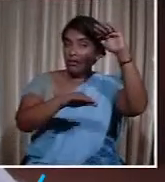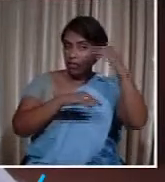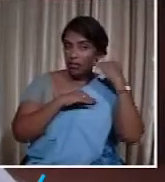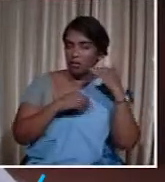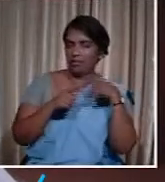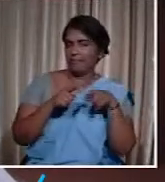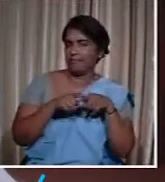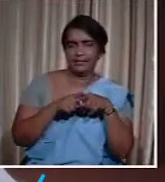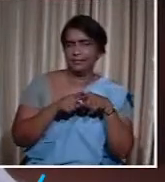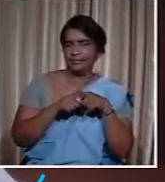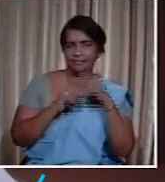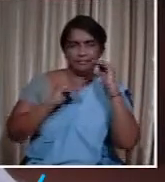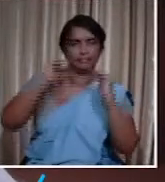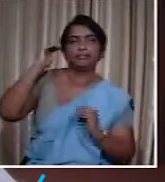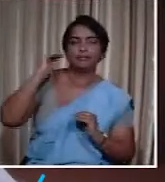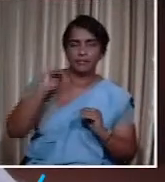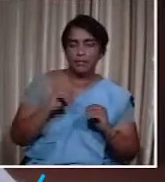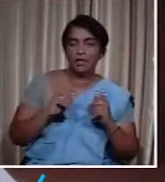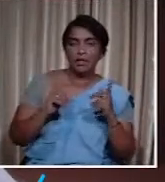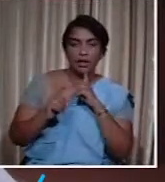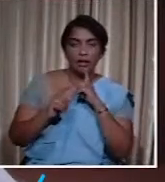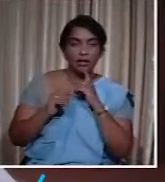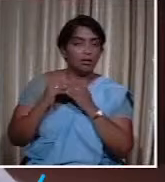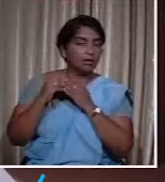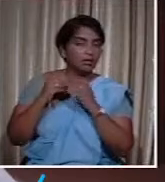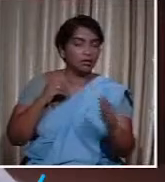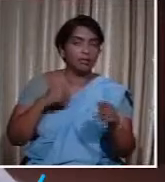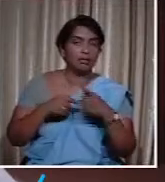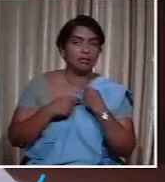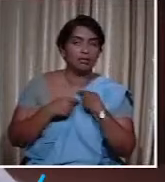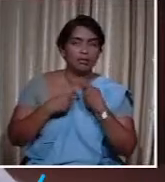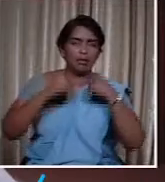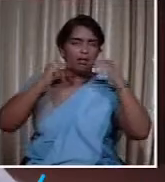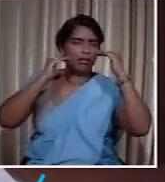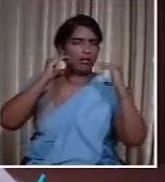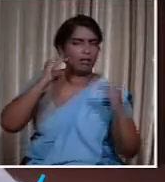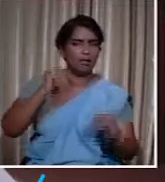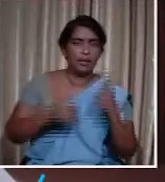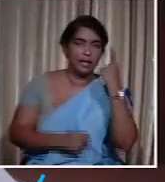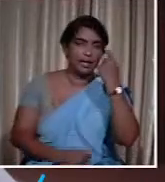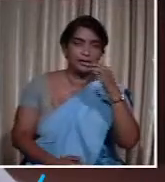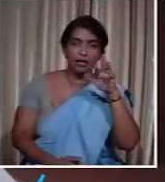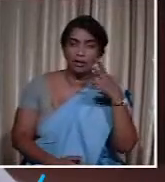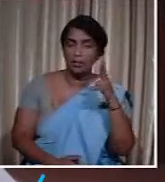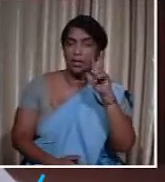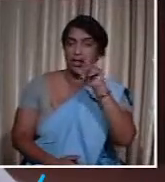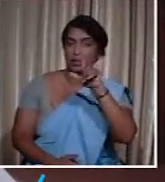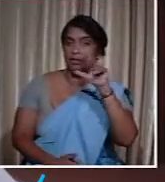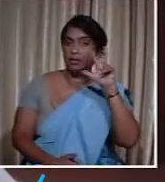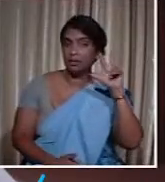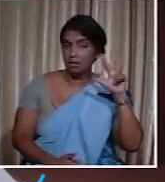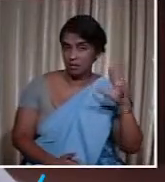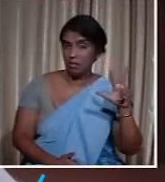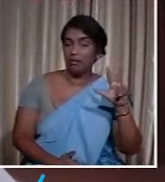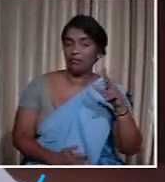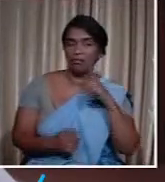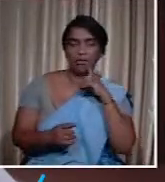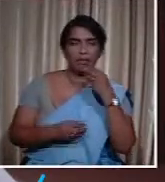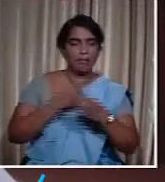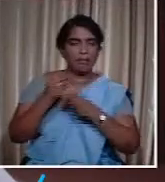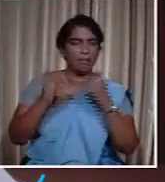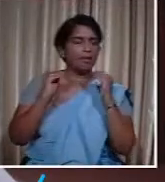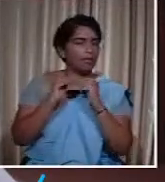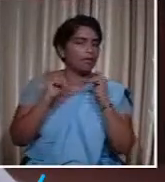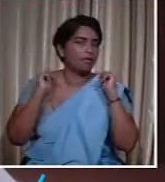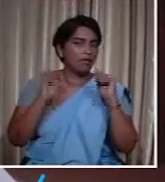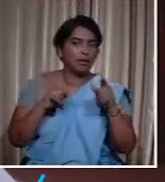පරතරේ අපේ වෙළඳ ශේෂය දීර්ඝ ලෙස වර්ධනය වෙන්න පටන් ගත්තා 1978 දී අපි දළ වෙළඳ ශේෂයක් තිබුණා හැබැයි